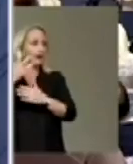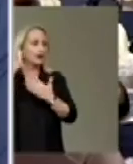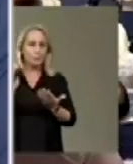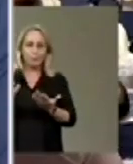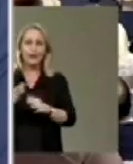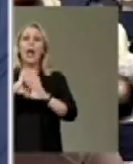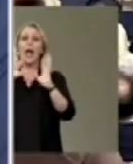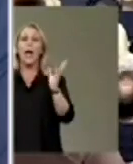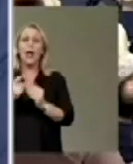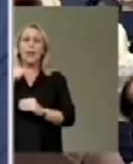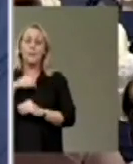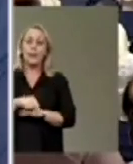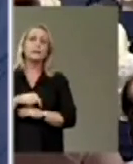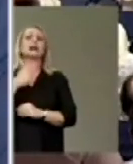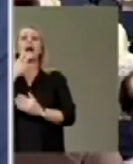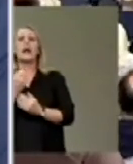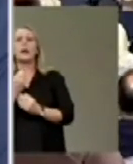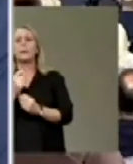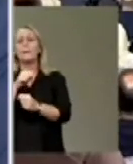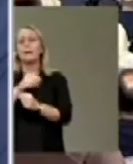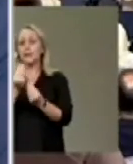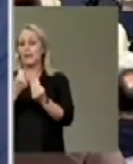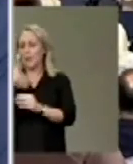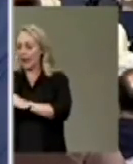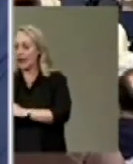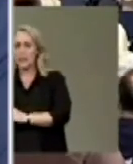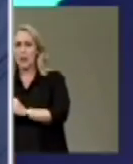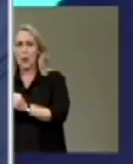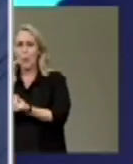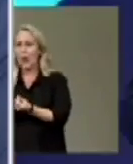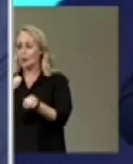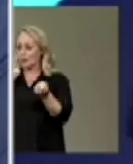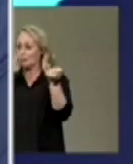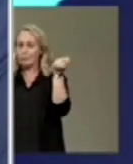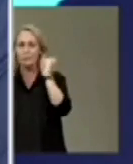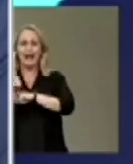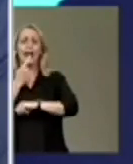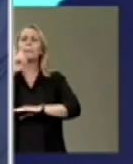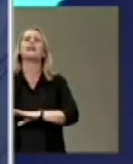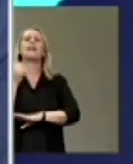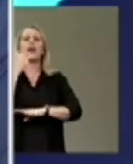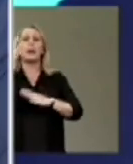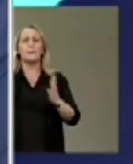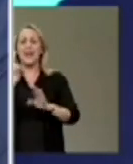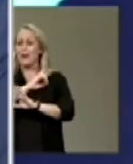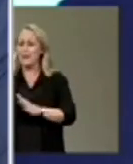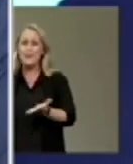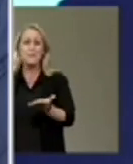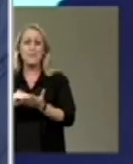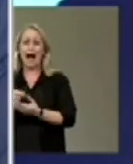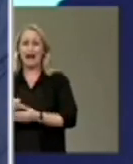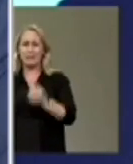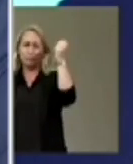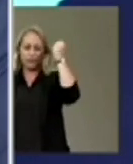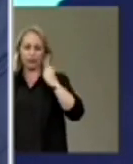άμα γίνει εξίσωση ρητορικό ερώτημα δεν εξαγγέλθηκε κάτι μην μπερδέψουμε τον κόσμο αφού μιλάνε λοιπόν για